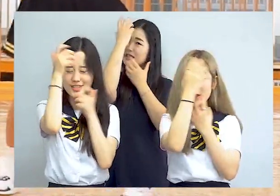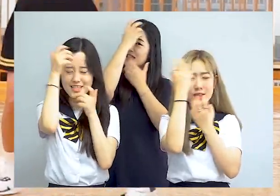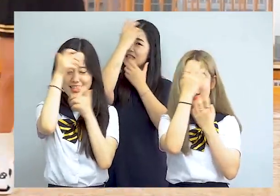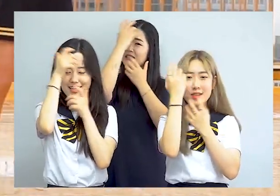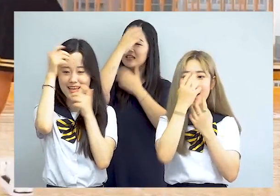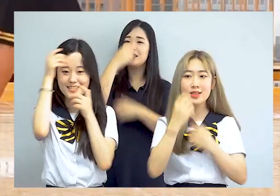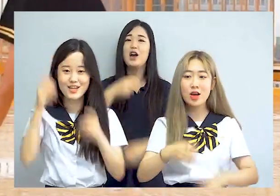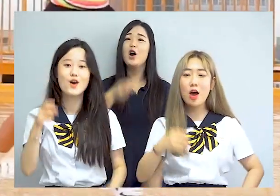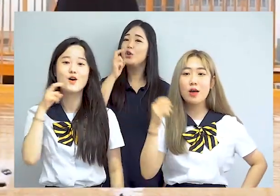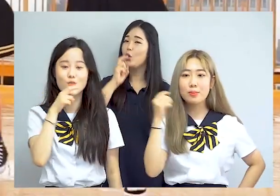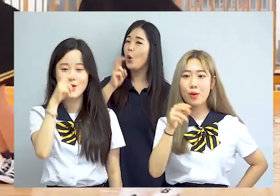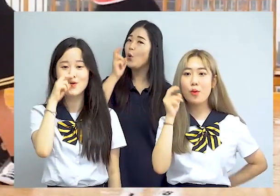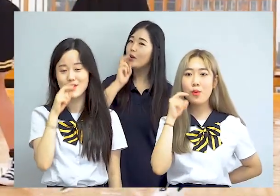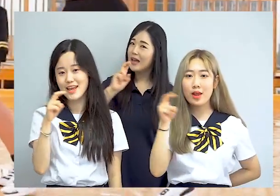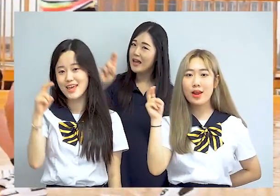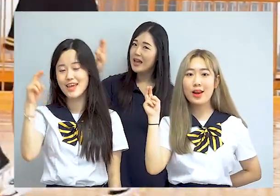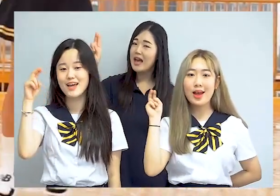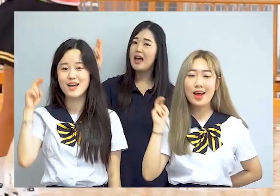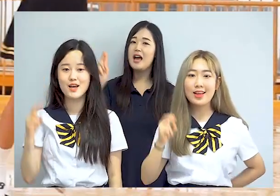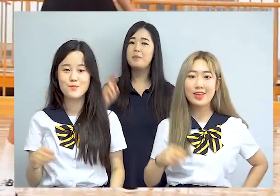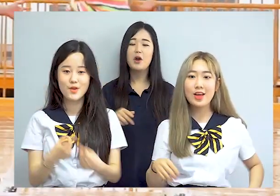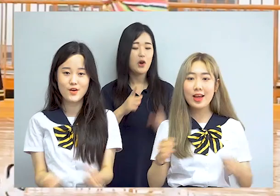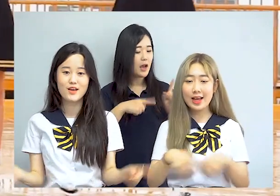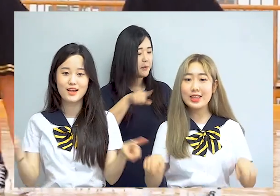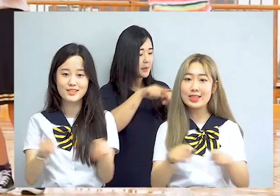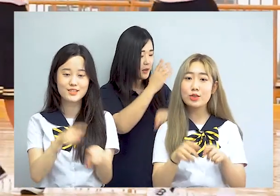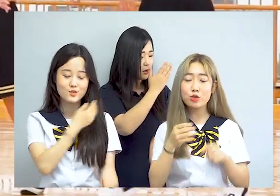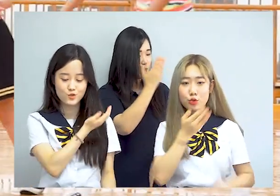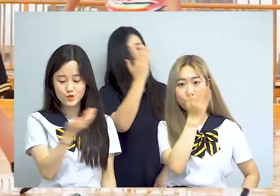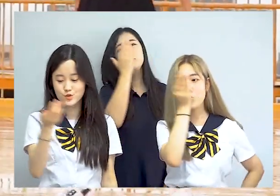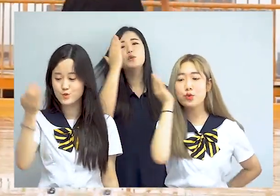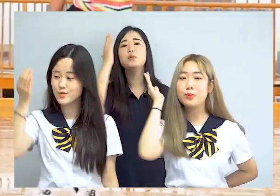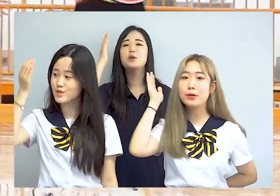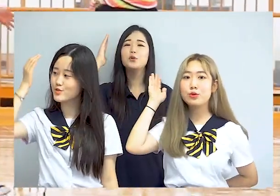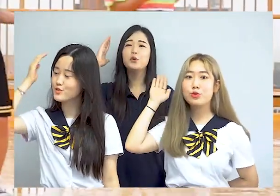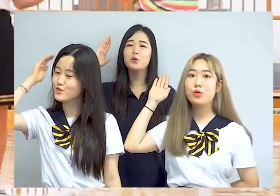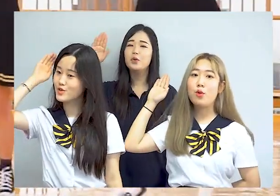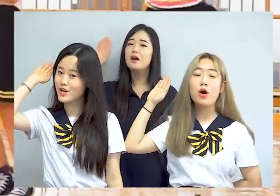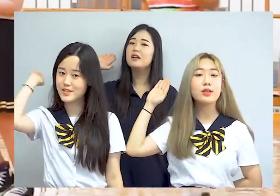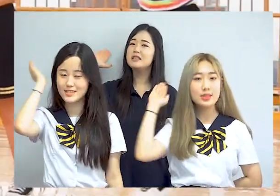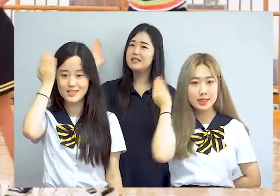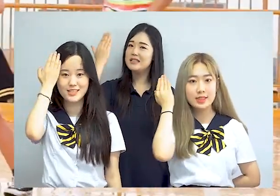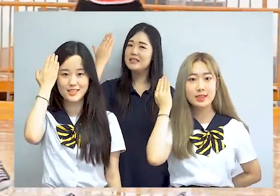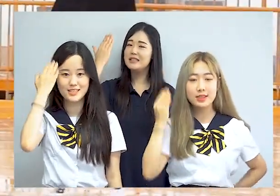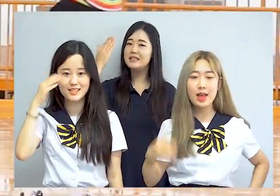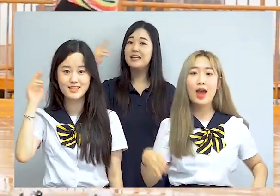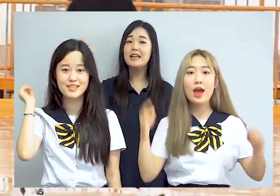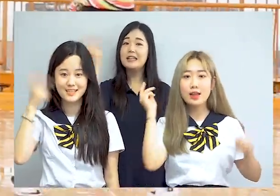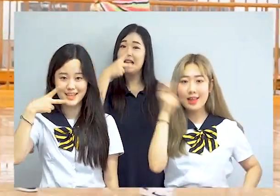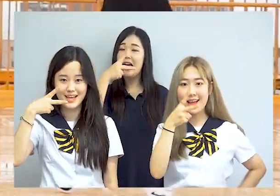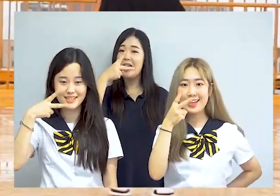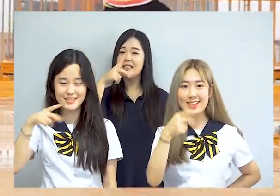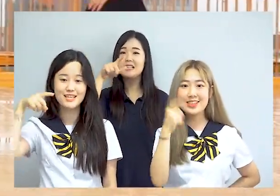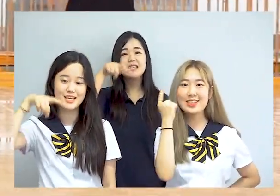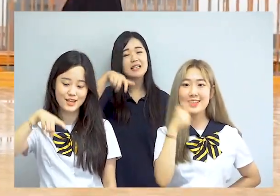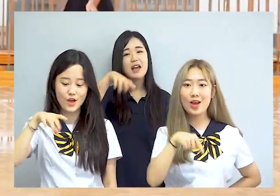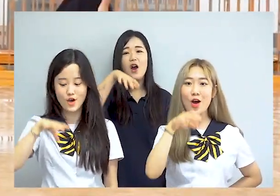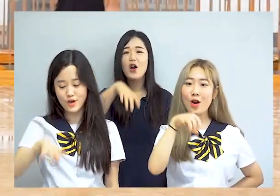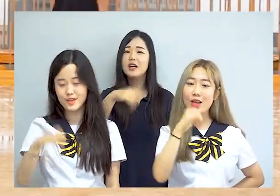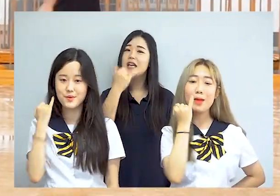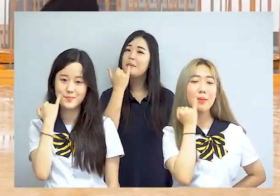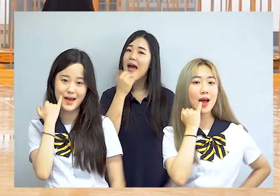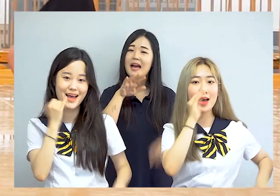파도에 취해서 노래하며 같은 꿈을 꾸었지.